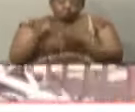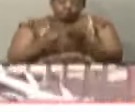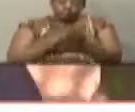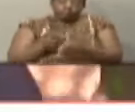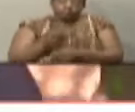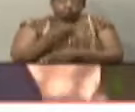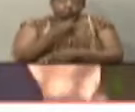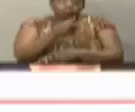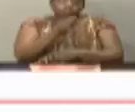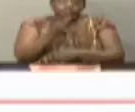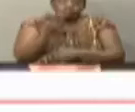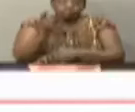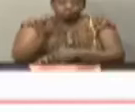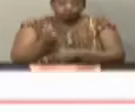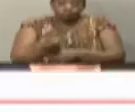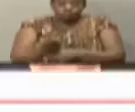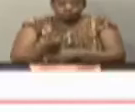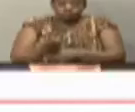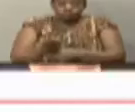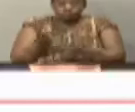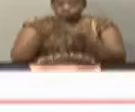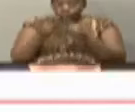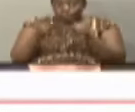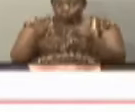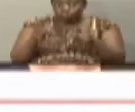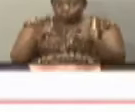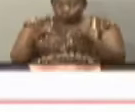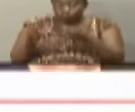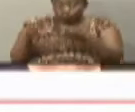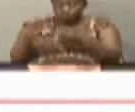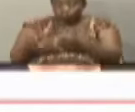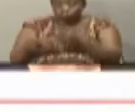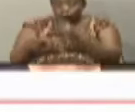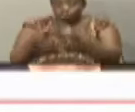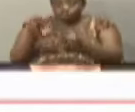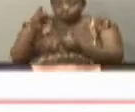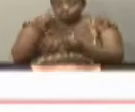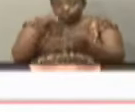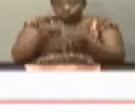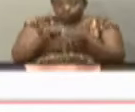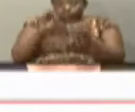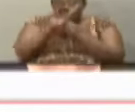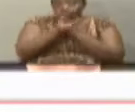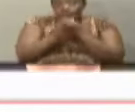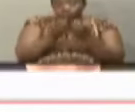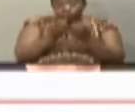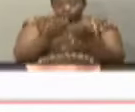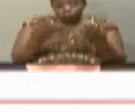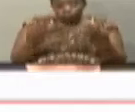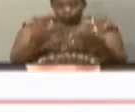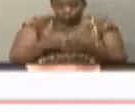n'emmundu. Naye efa eyo ezitta abantu mu ggwanga abawerako